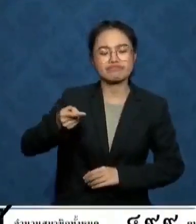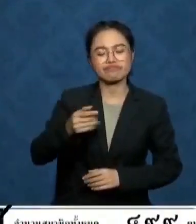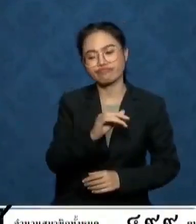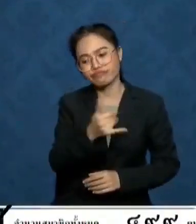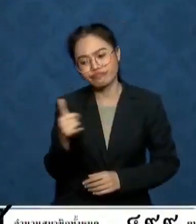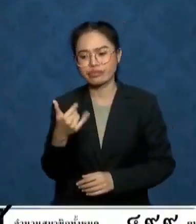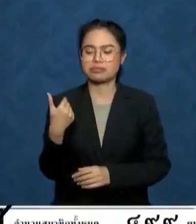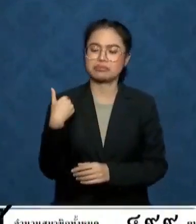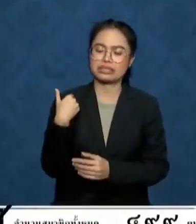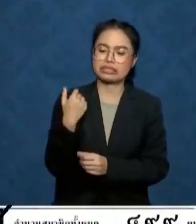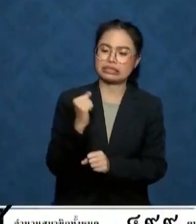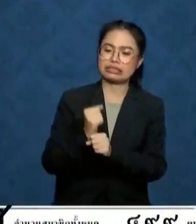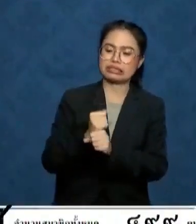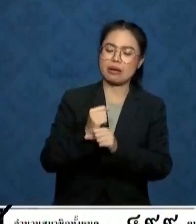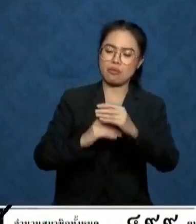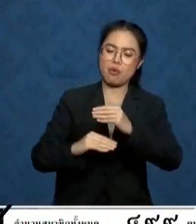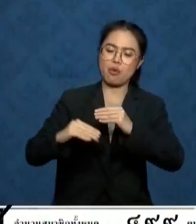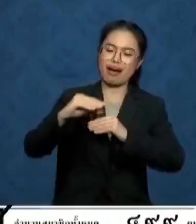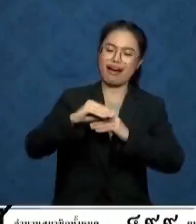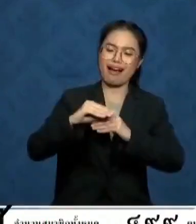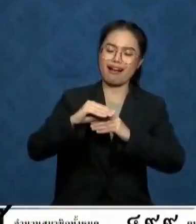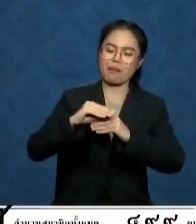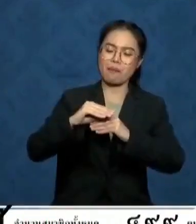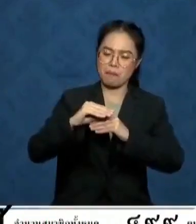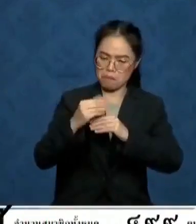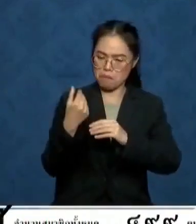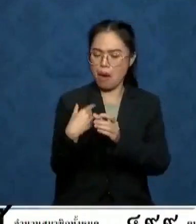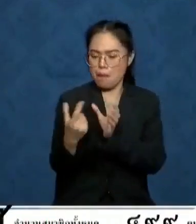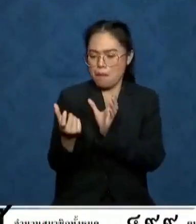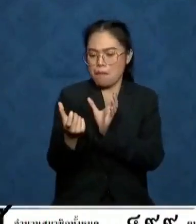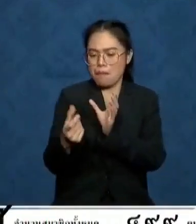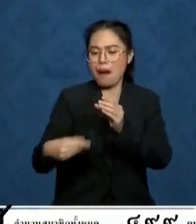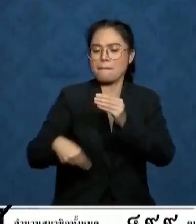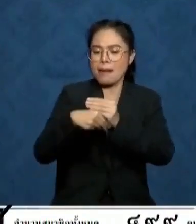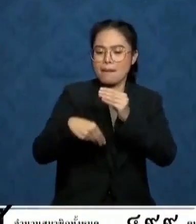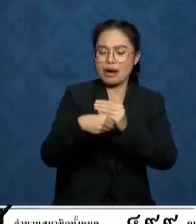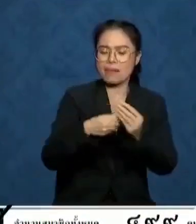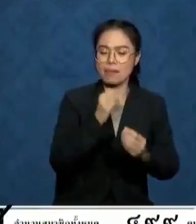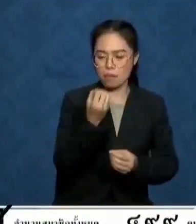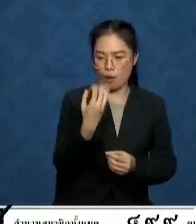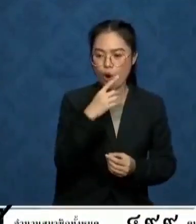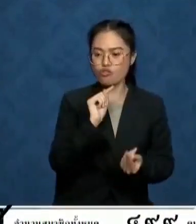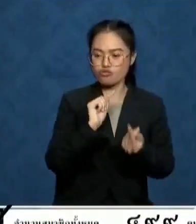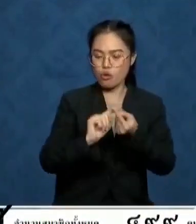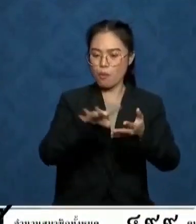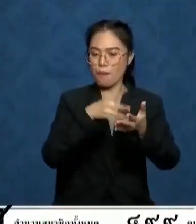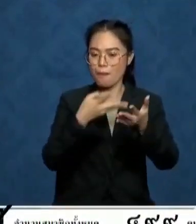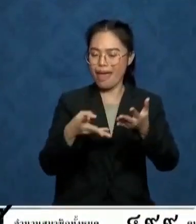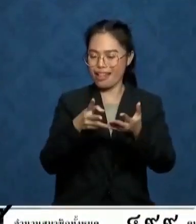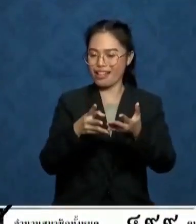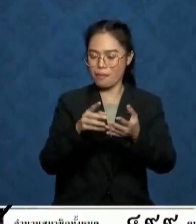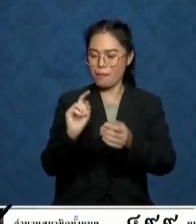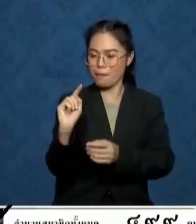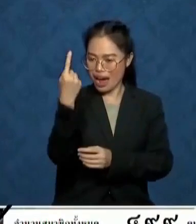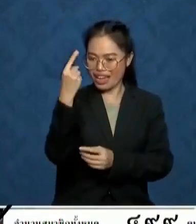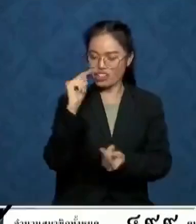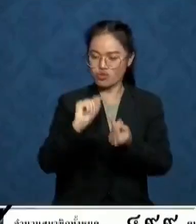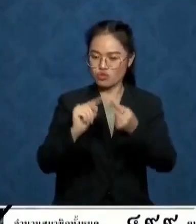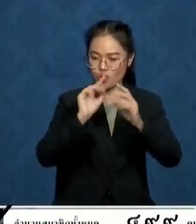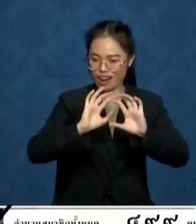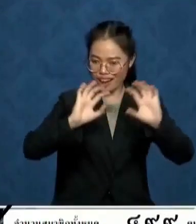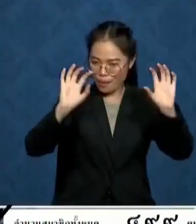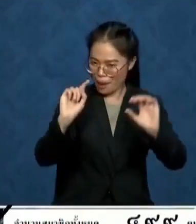ประจำของกระทรวงเข้ามาเป็นแนวนโยบายบอกว่ารัฐบาลใหม่เป็นแผนงานที่รัฐบาลใหม่จะ